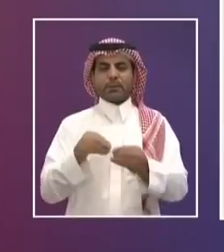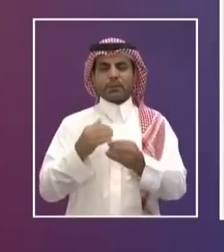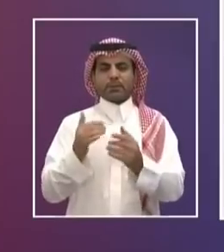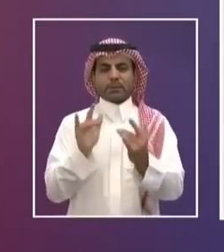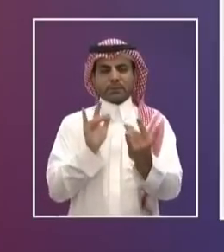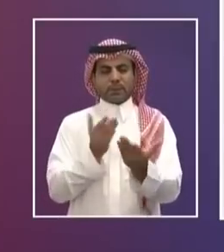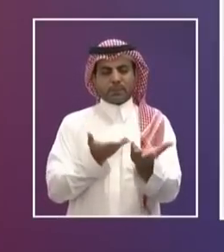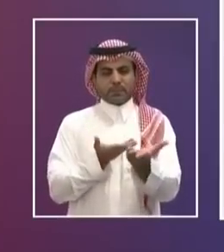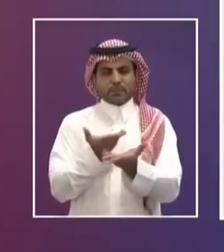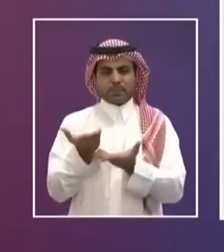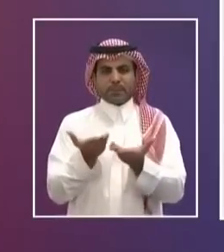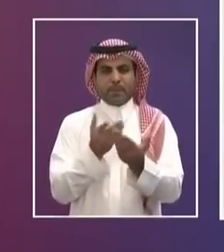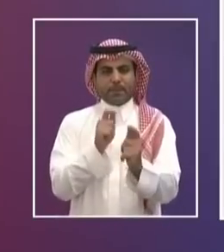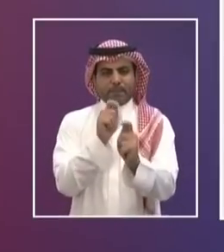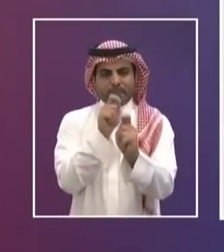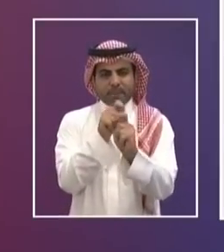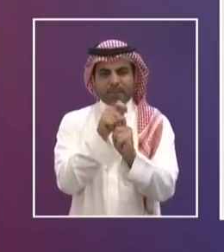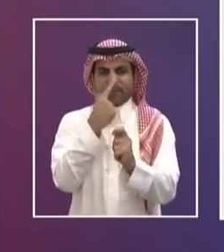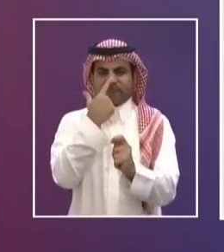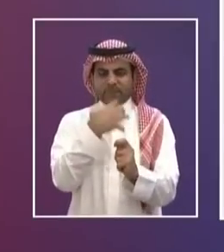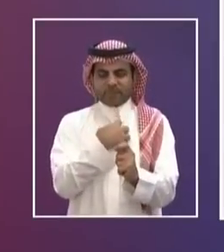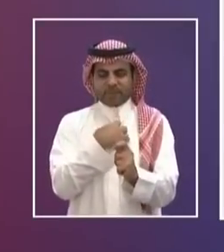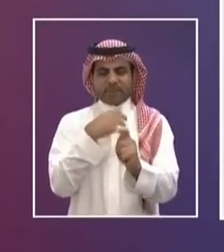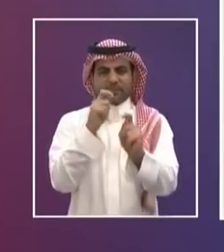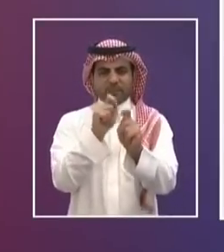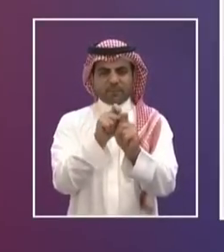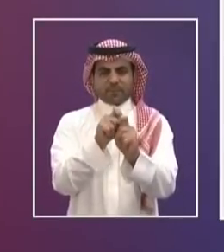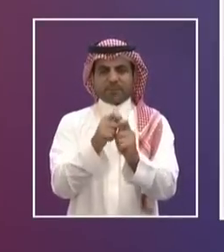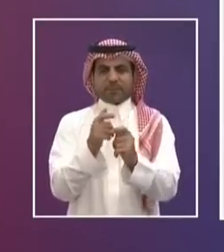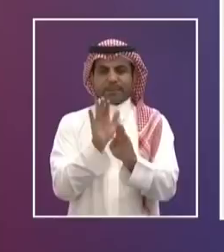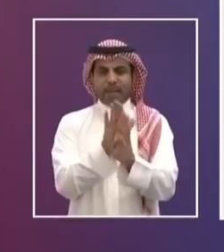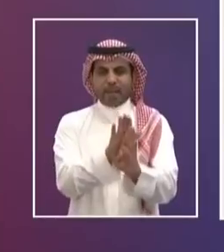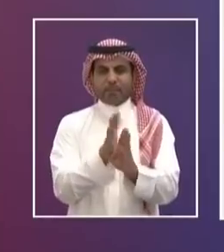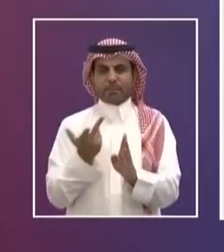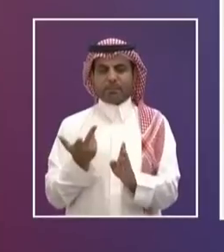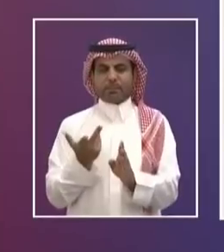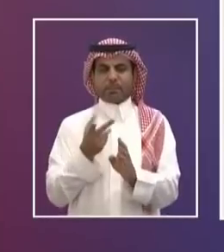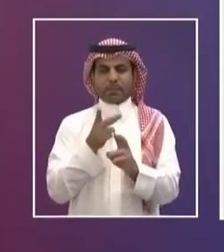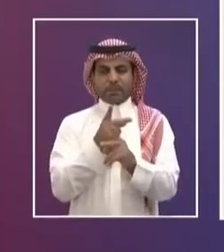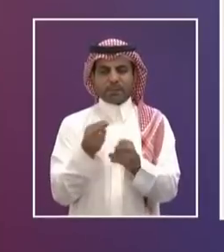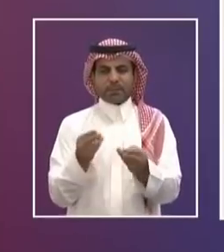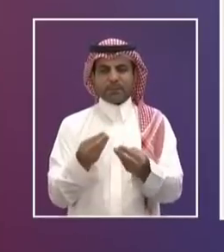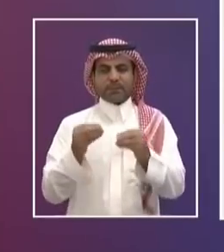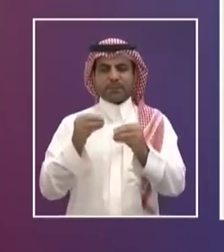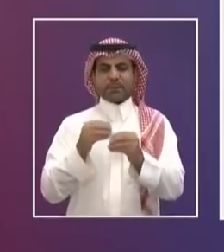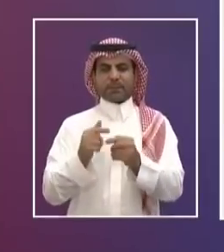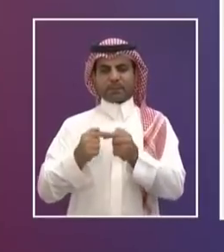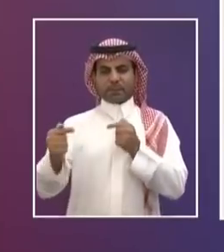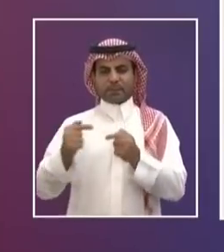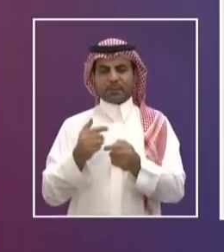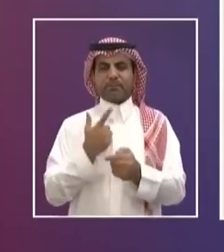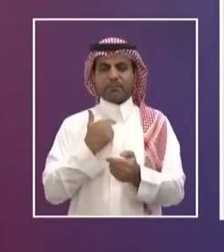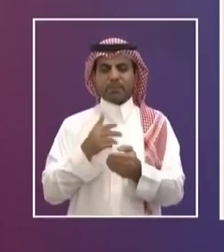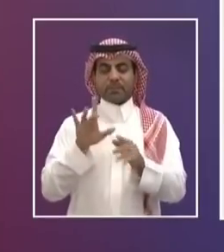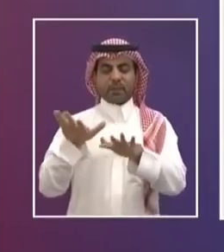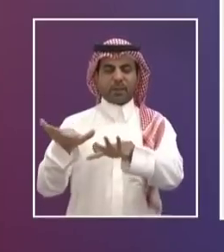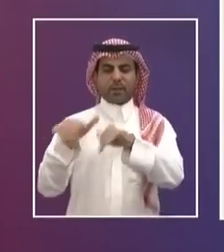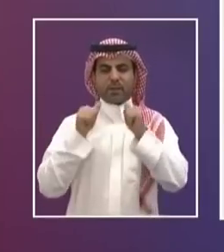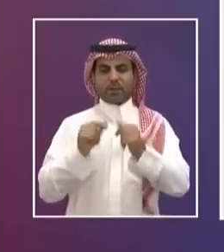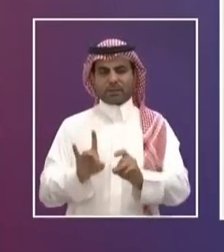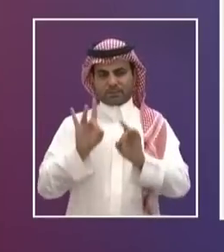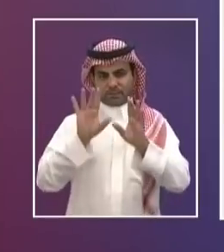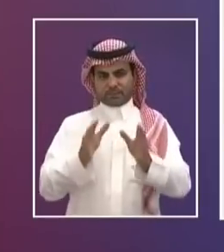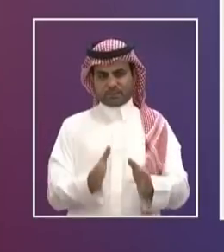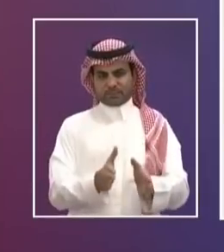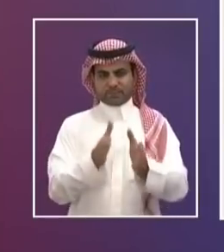جلسات نفسية تساعدهم وتدعمهم على تجاوز هذه الفترة، سنتجاوزها جميعا